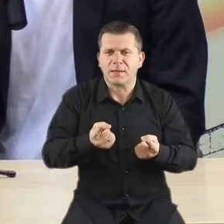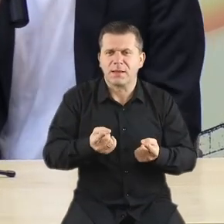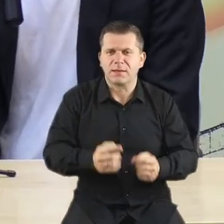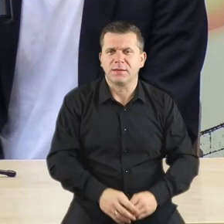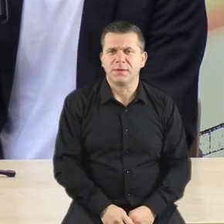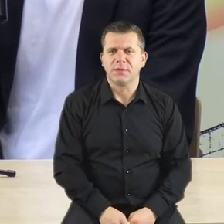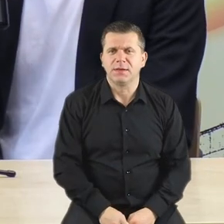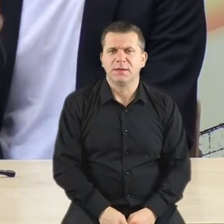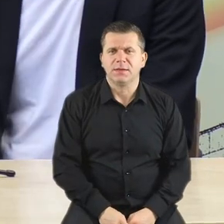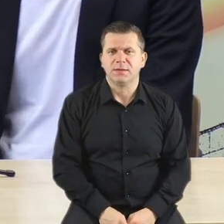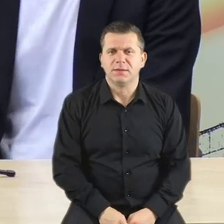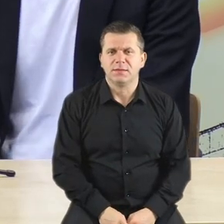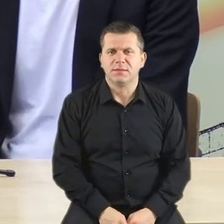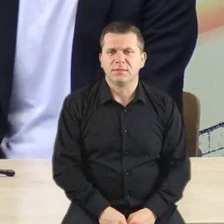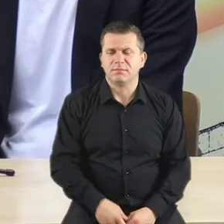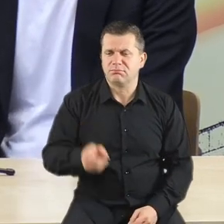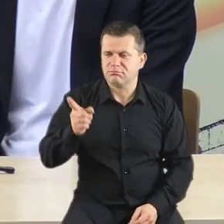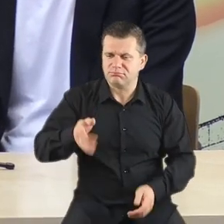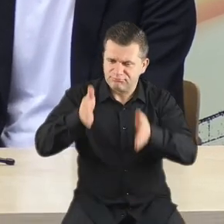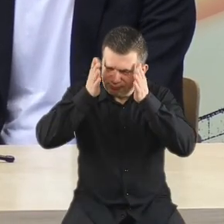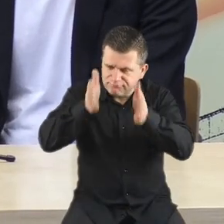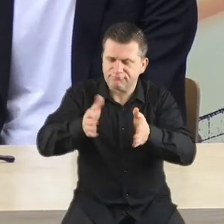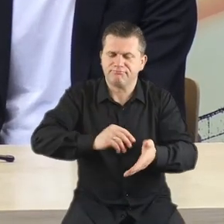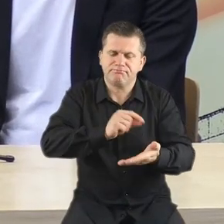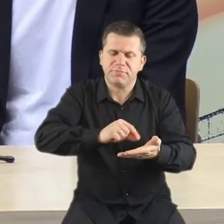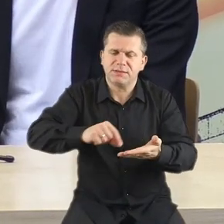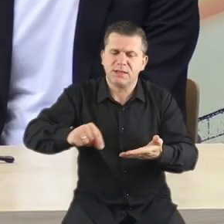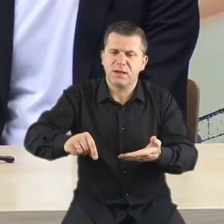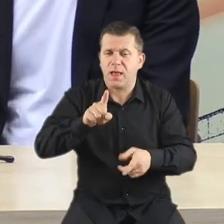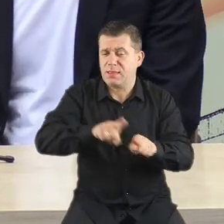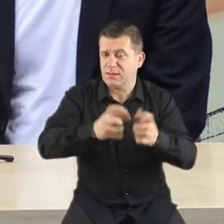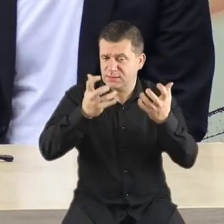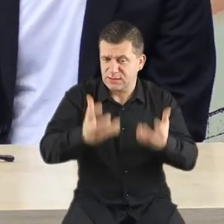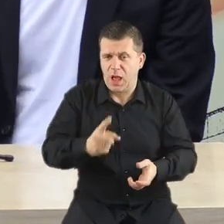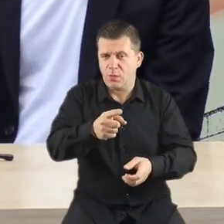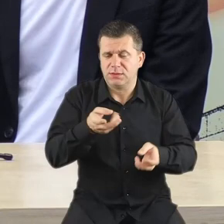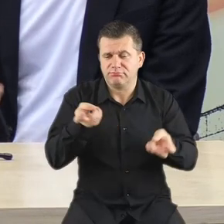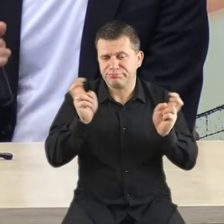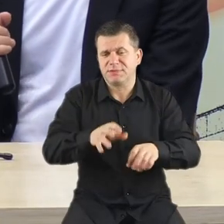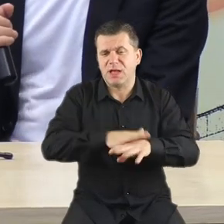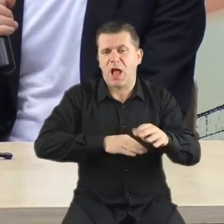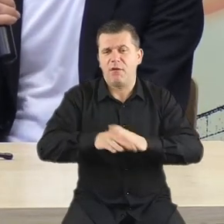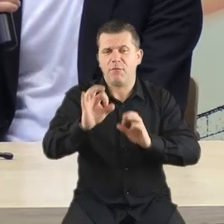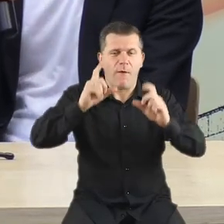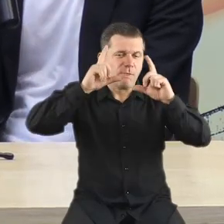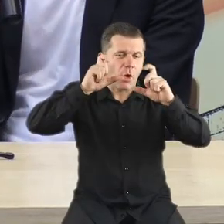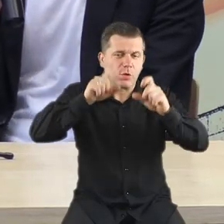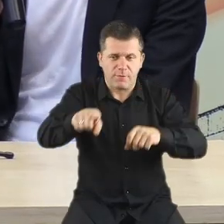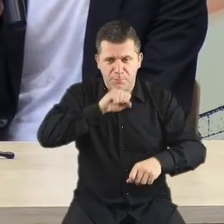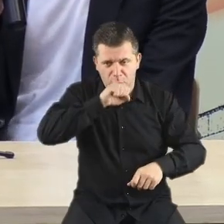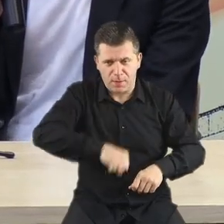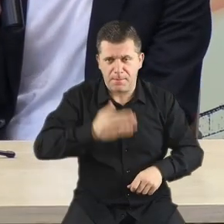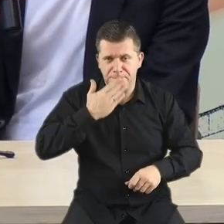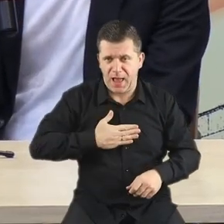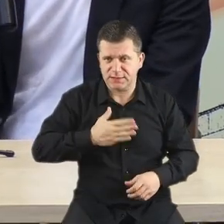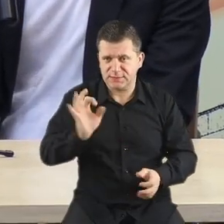chyba pisanie. Poświęcił się pan pisarstwu, ale też chciał pan zostać fotografem. To taka jakaś pasja, prawda? Czy nosi pan